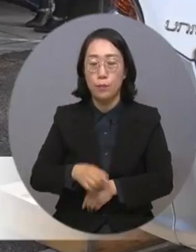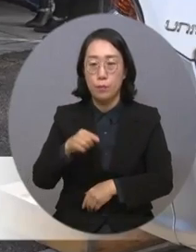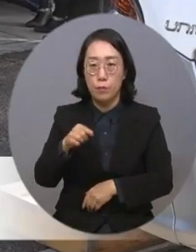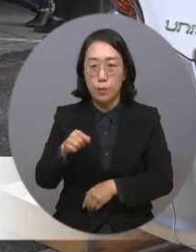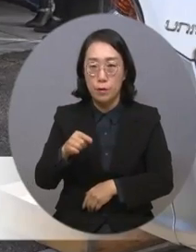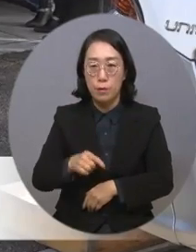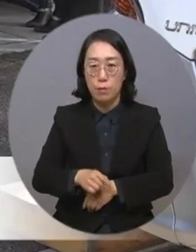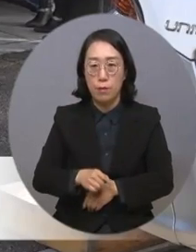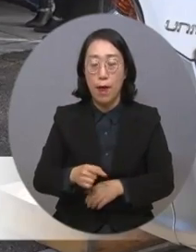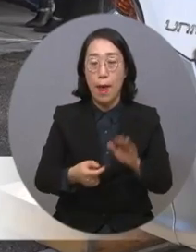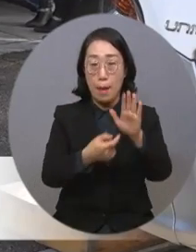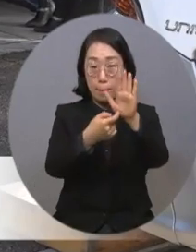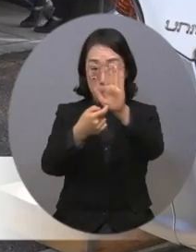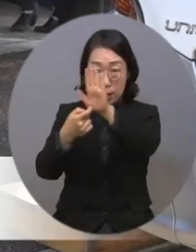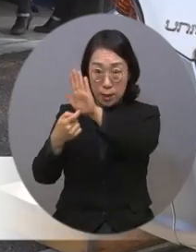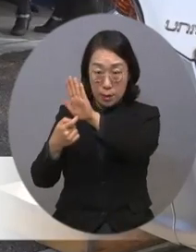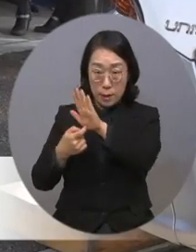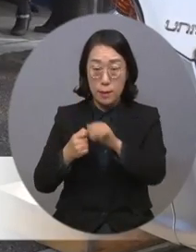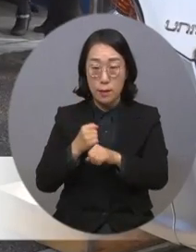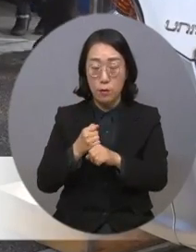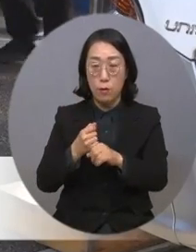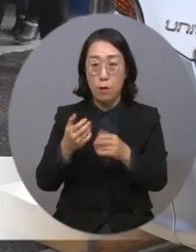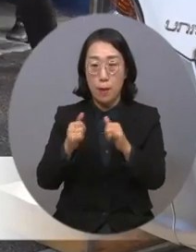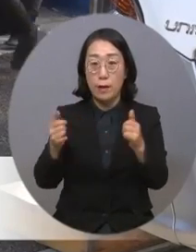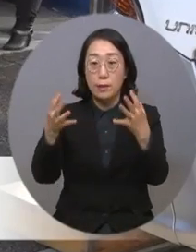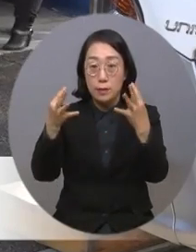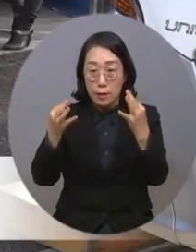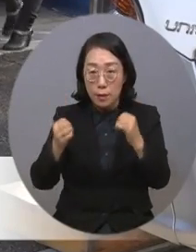헌혈 캠페인을 통해서 많은 사람들이